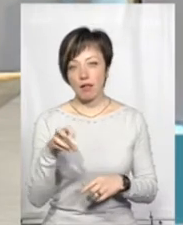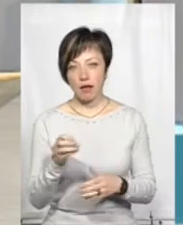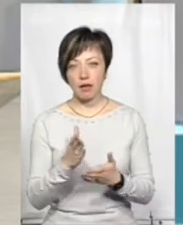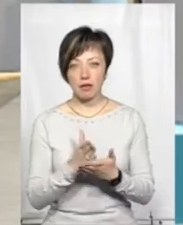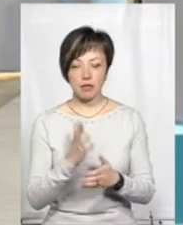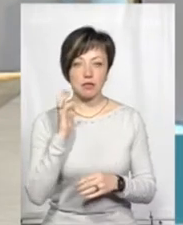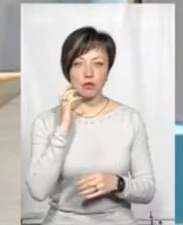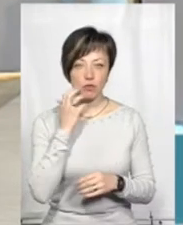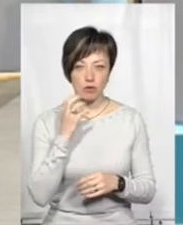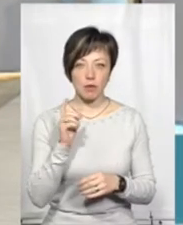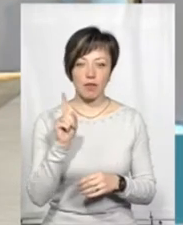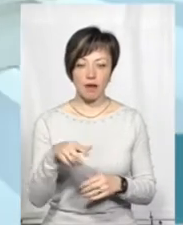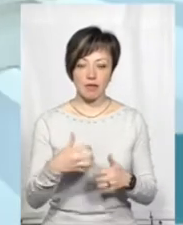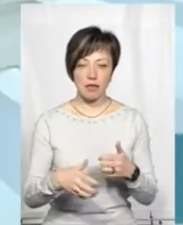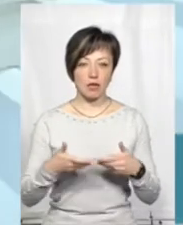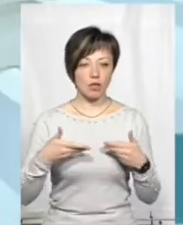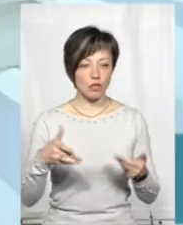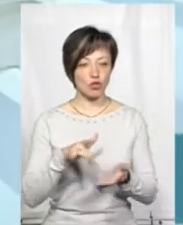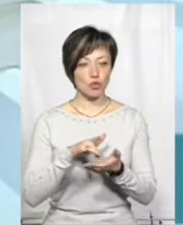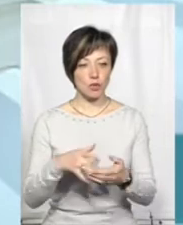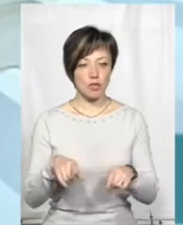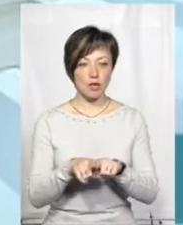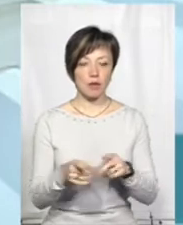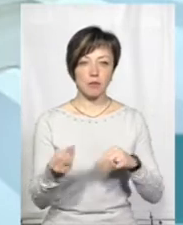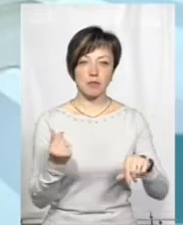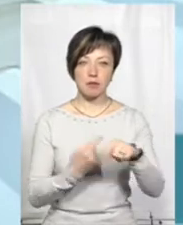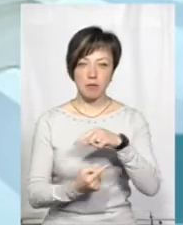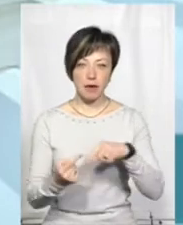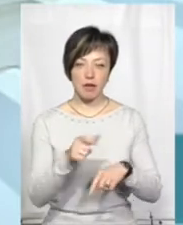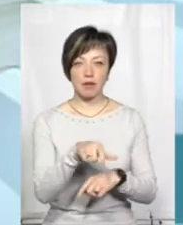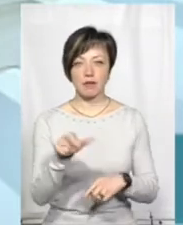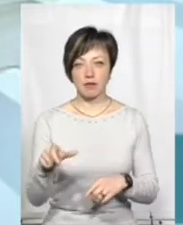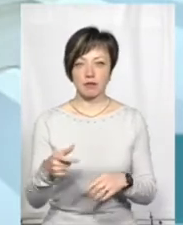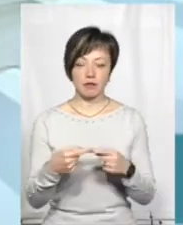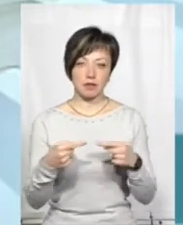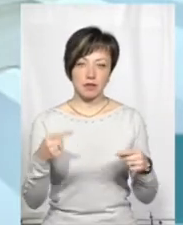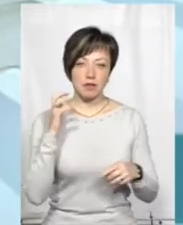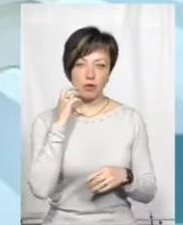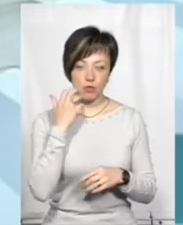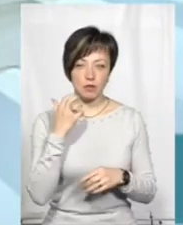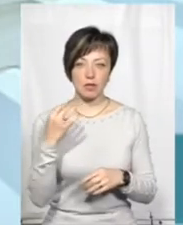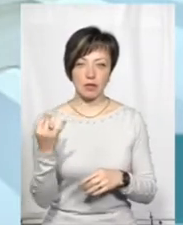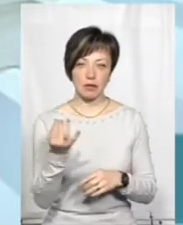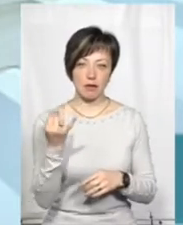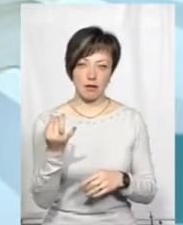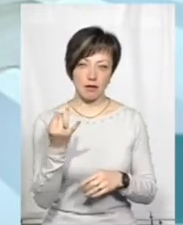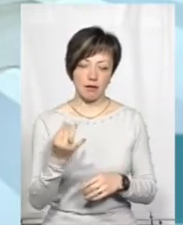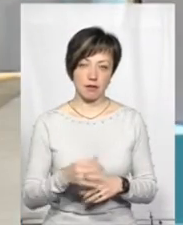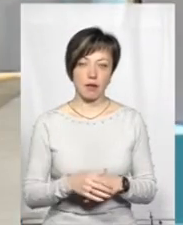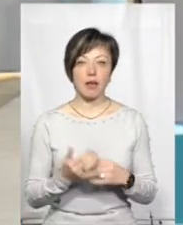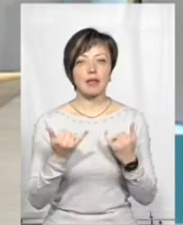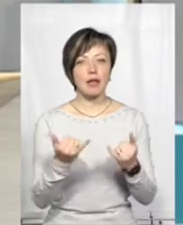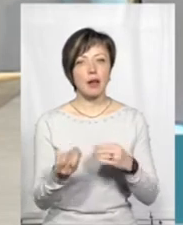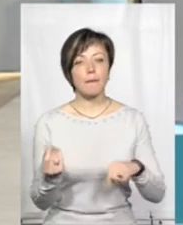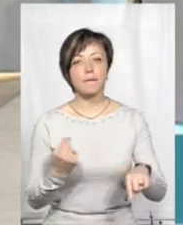є досить серйозним. Навіть серед наших як туристів, так і підприємців, так і бізнесменів, там є досить серйозний інтерес. От для